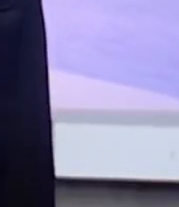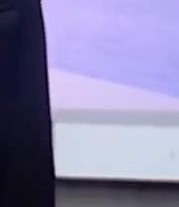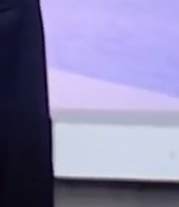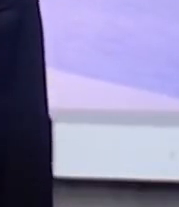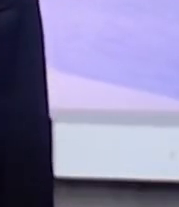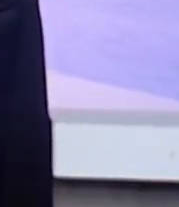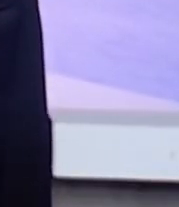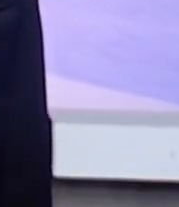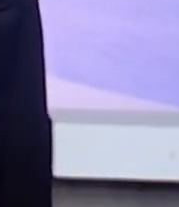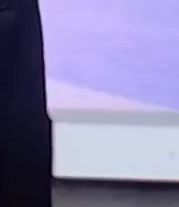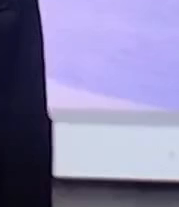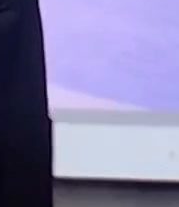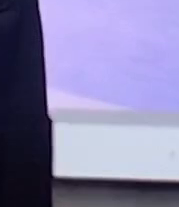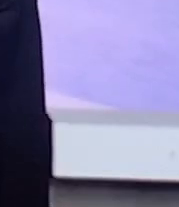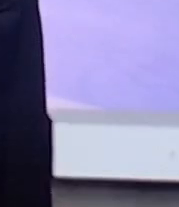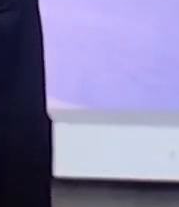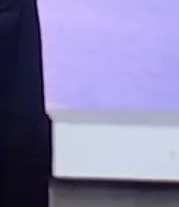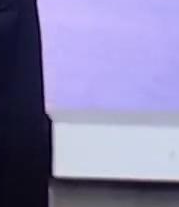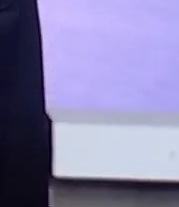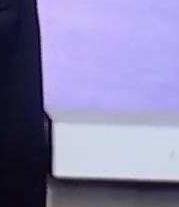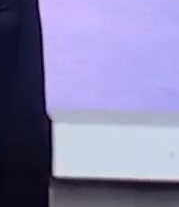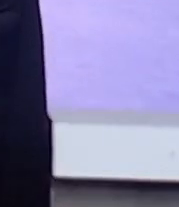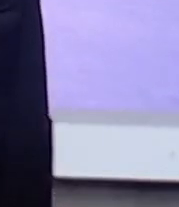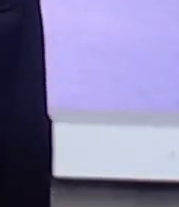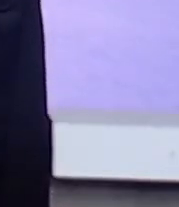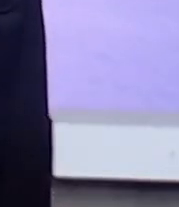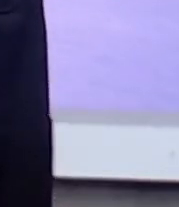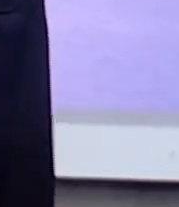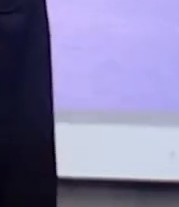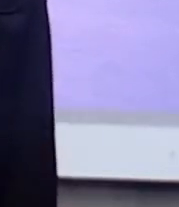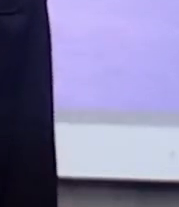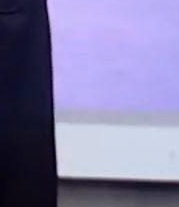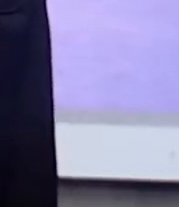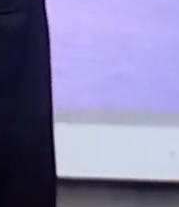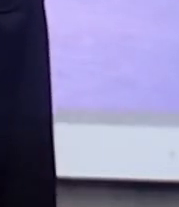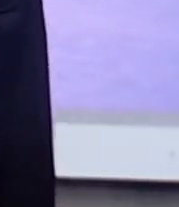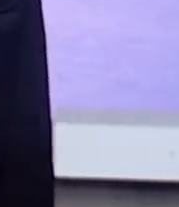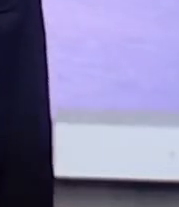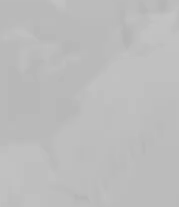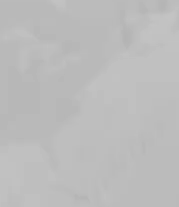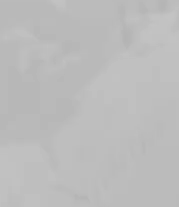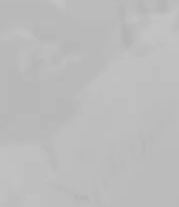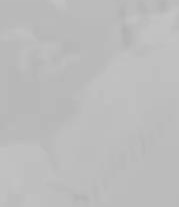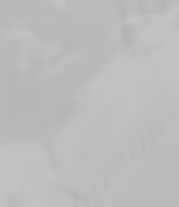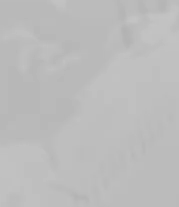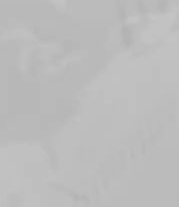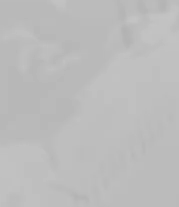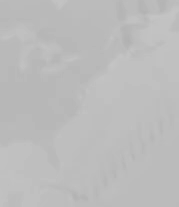samahan niyo kami sa GMA Pinoy TV at sa www.gmanews.tv.